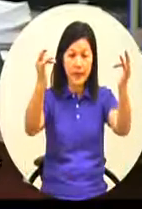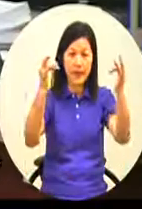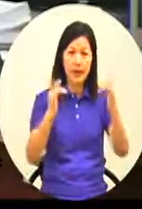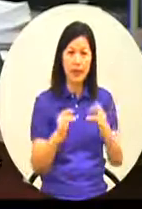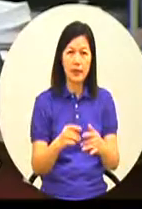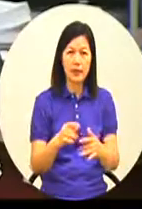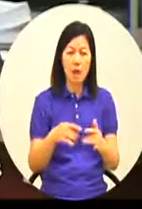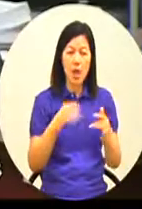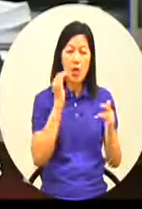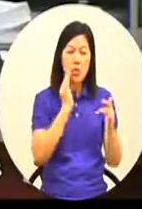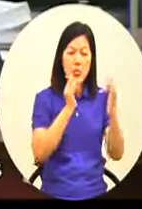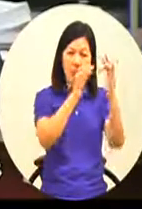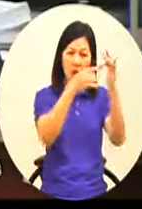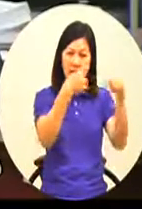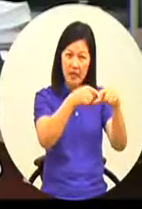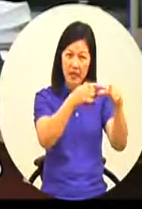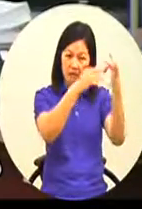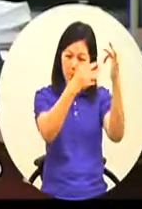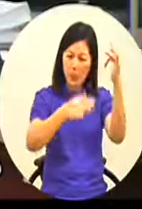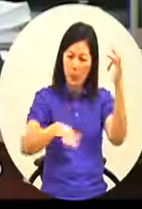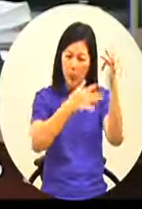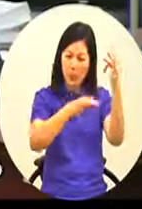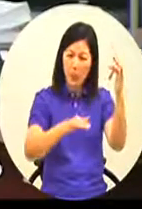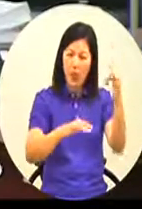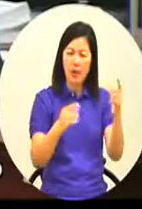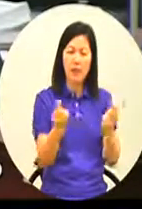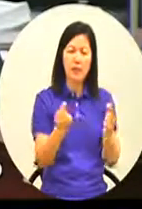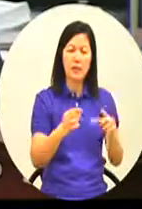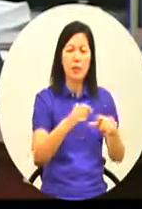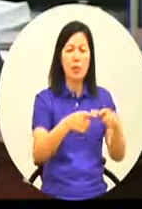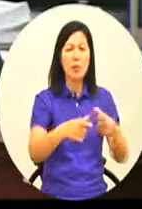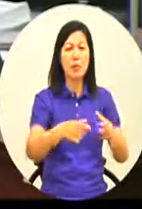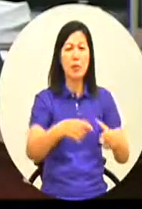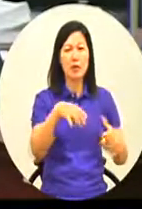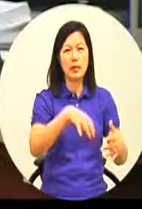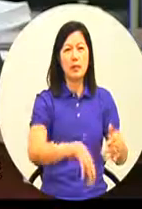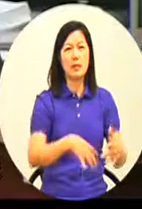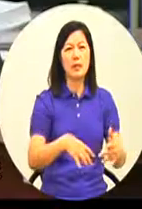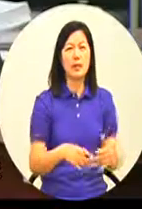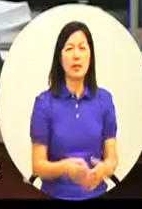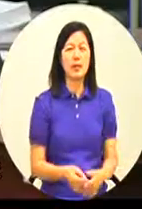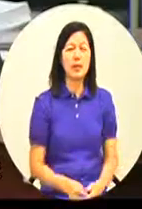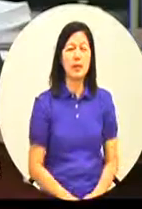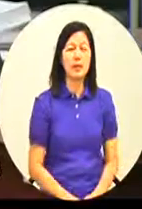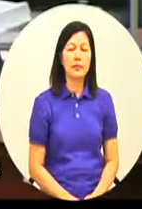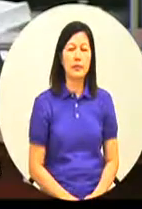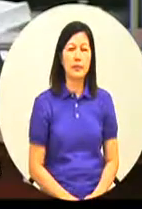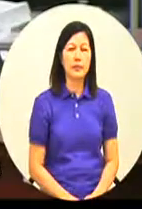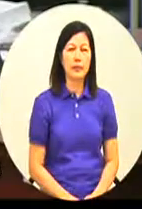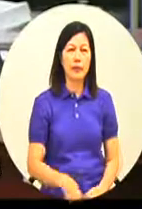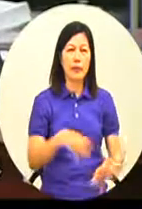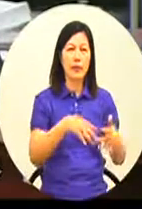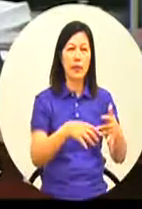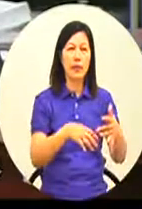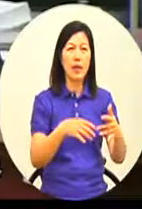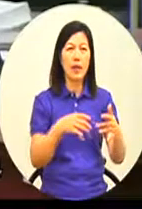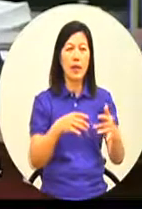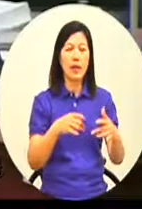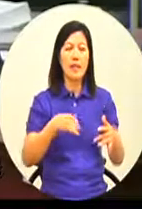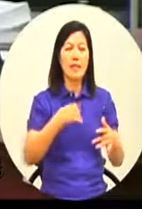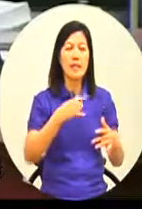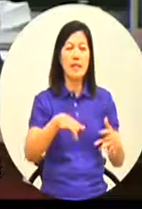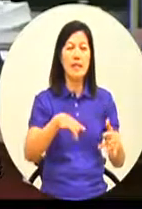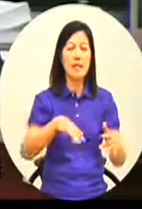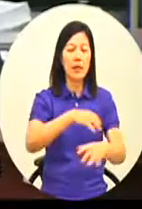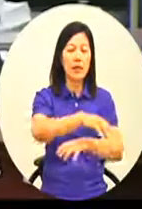想讲会落叶的，尽量栽在公园啊。吼、哦，公园内底，你像拄个公园内底，伊个内底都算是迄个自然生态的，